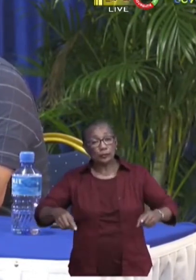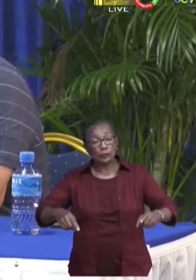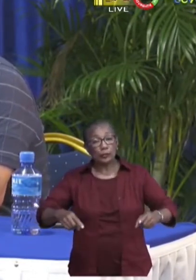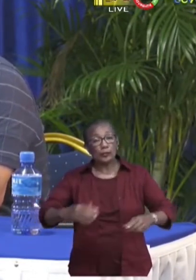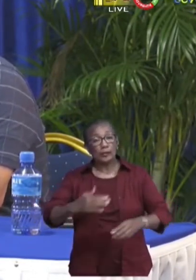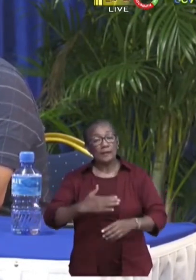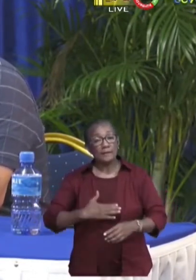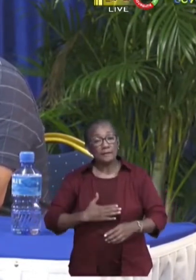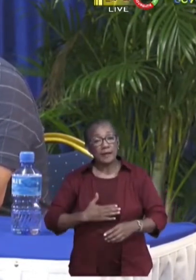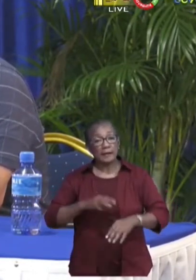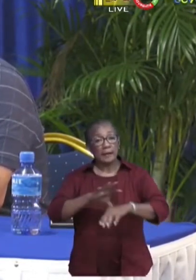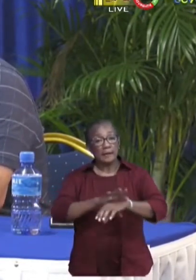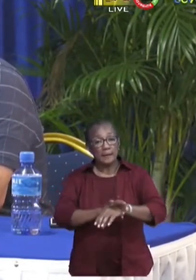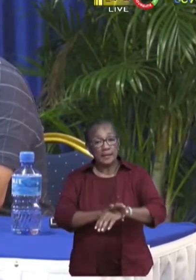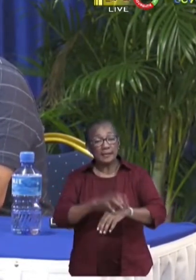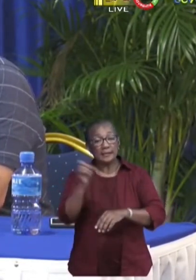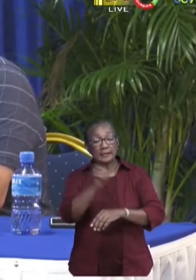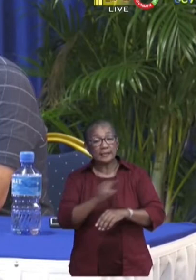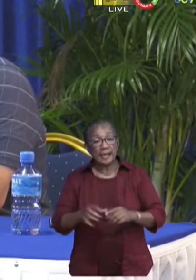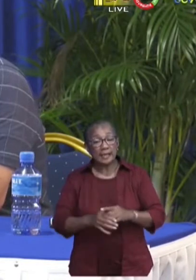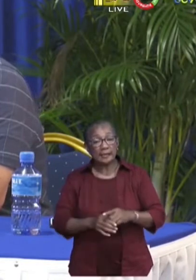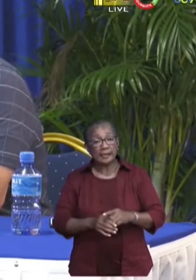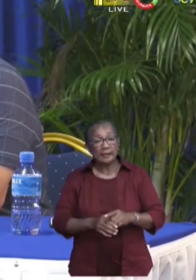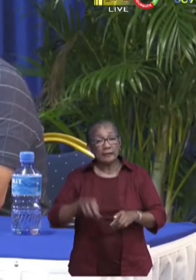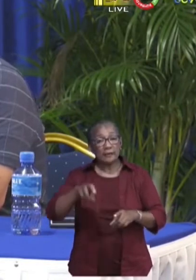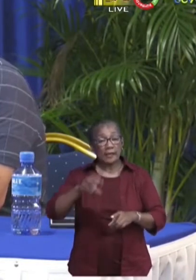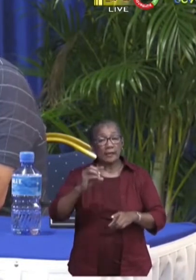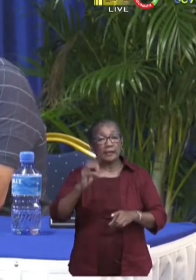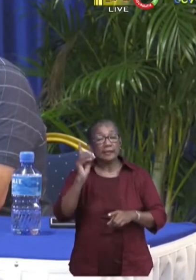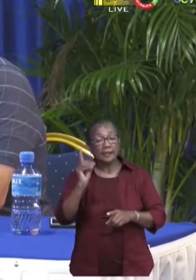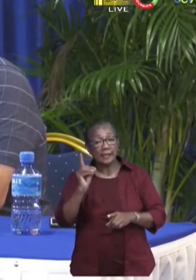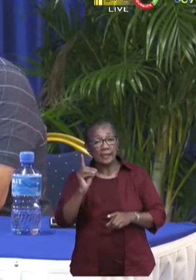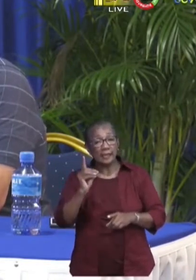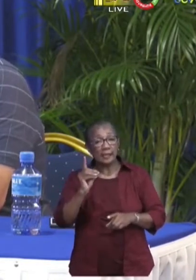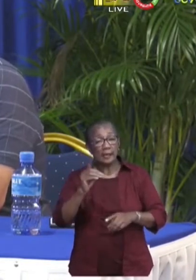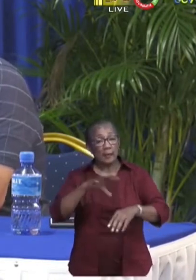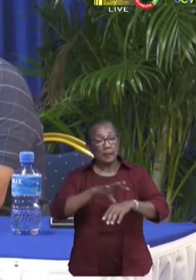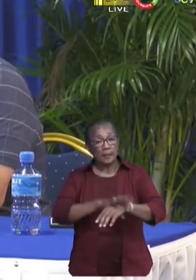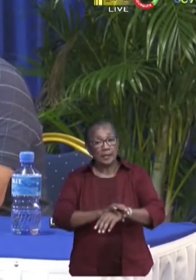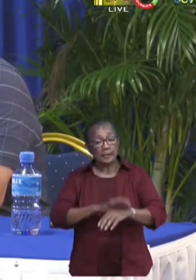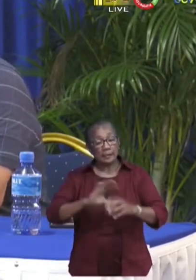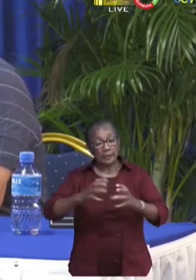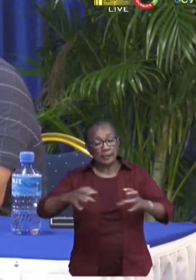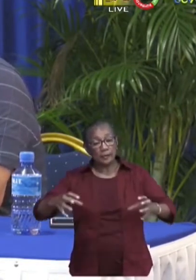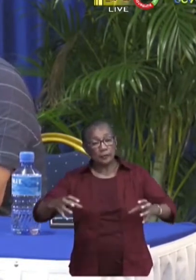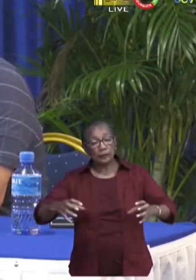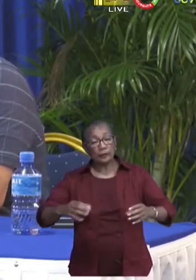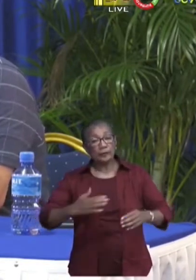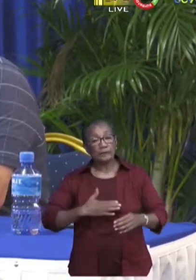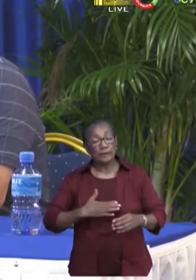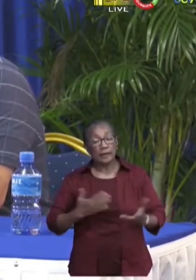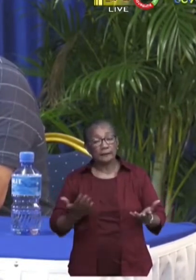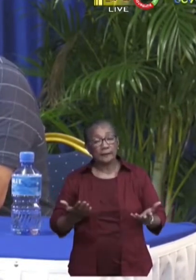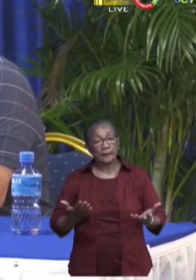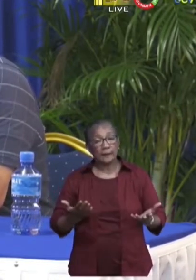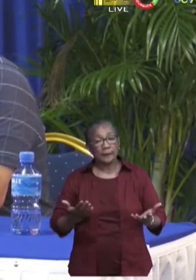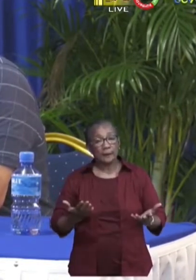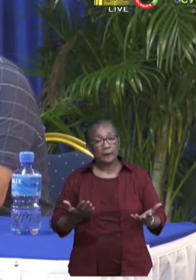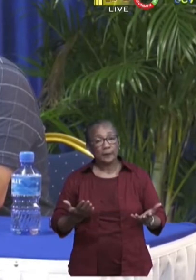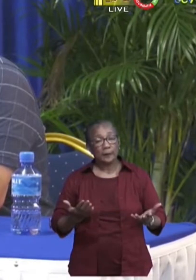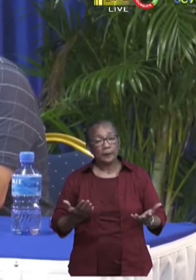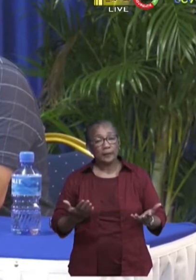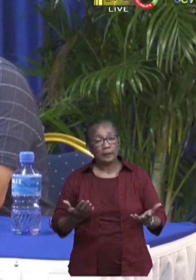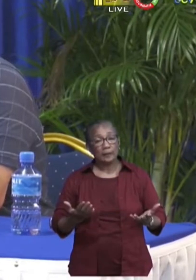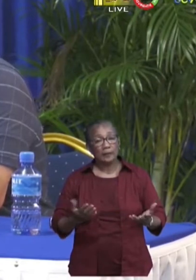hebben meerdere groepen, onder wie gezagsdragers, hun bezorgdheid geuit over de illegale oversteken vanuit de buurlanden van